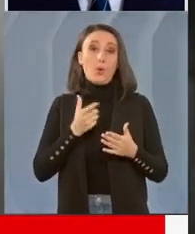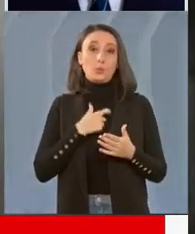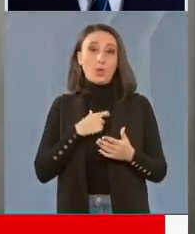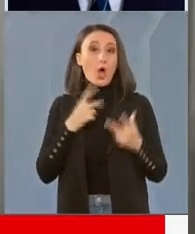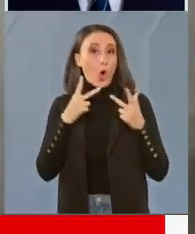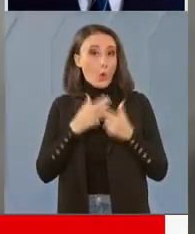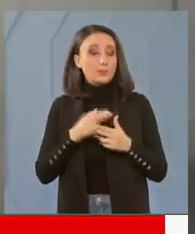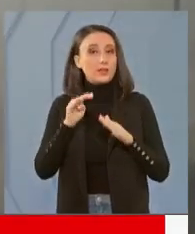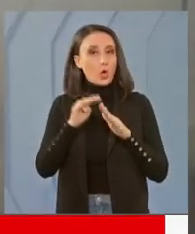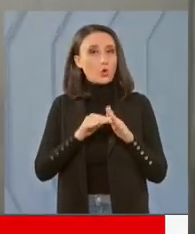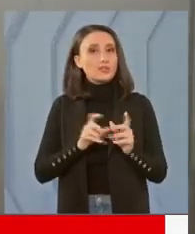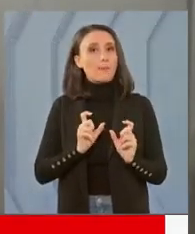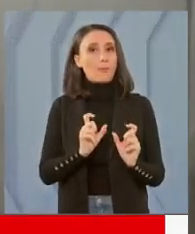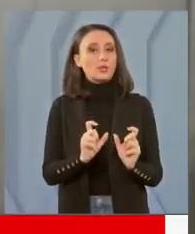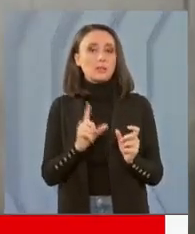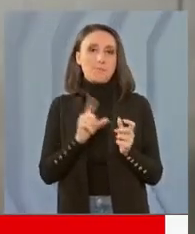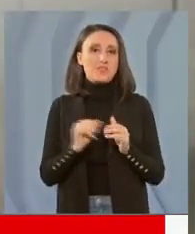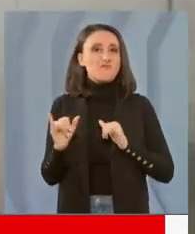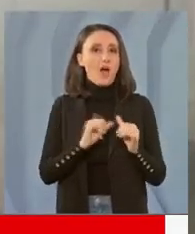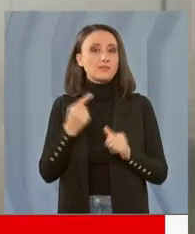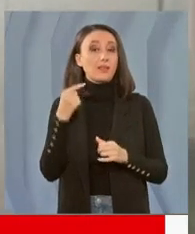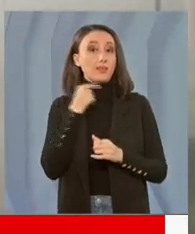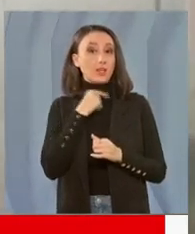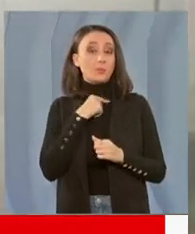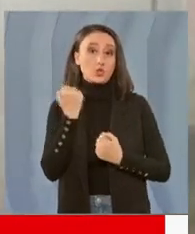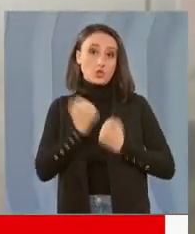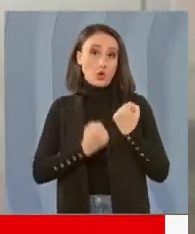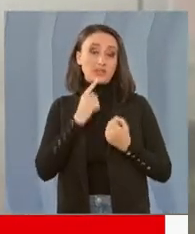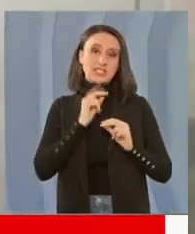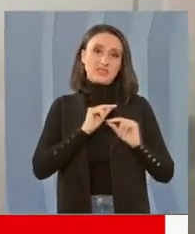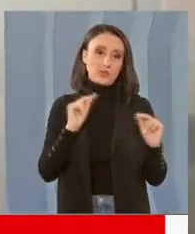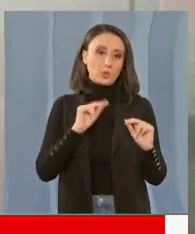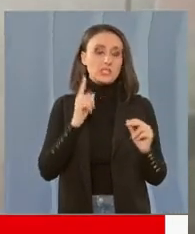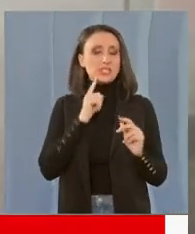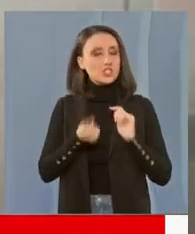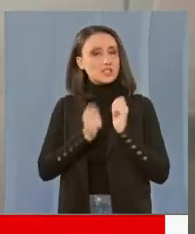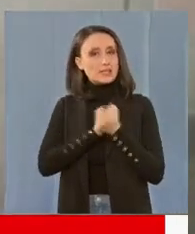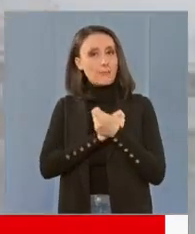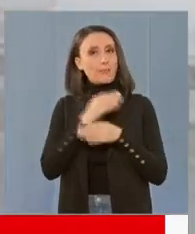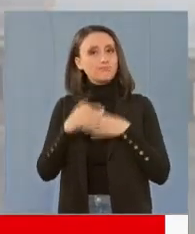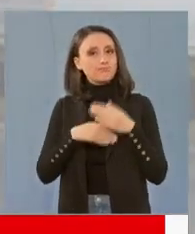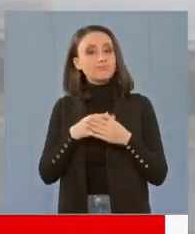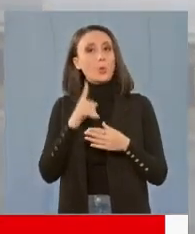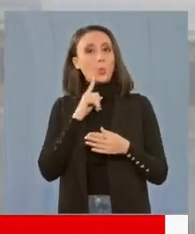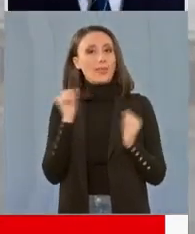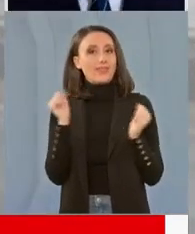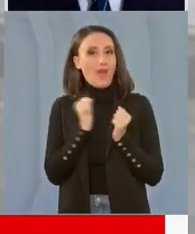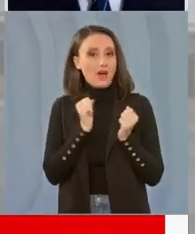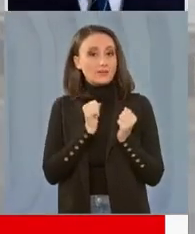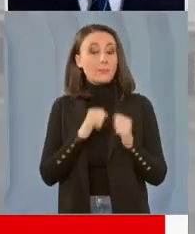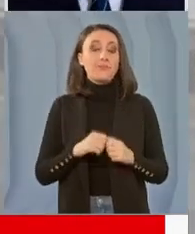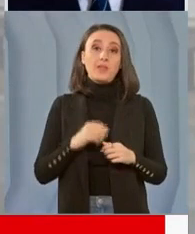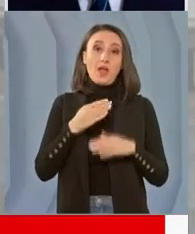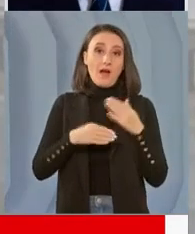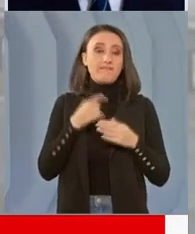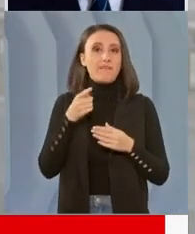opri în condiții de siguranță. De mini-vacanța de 1 decembrie, șoferii sunt sfătuiți să-și schimbe anvelopele cu cele de iarnă. Anvelopele